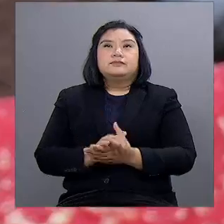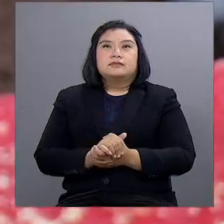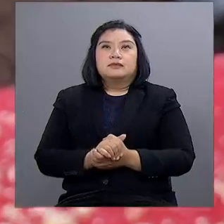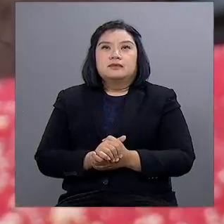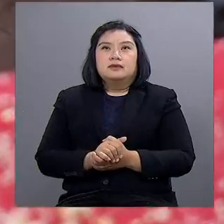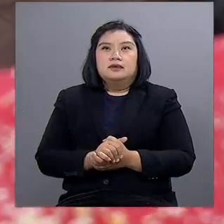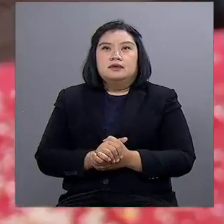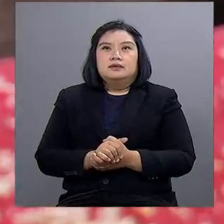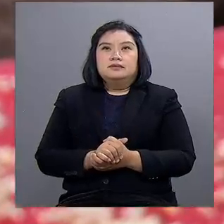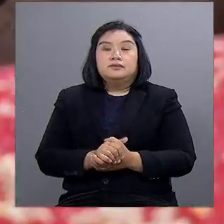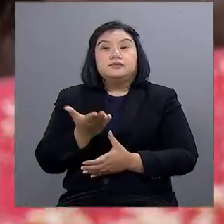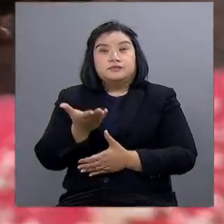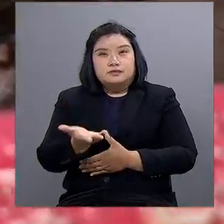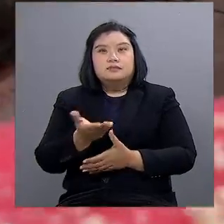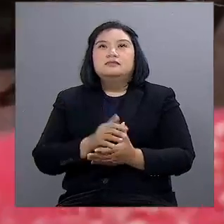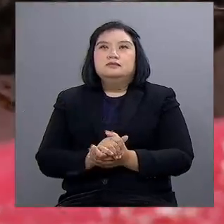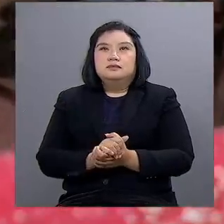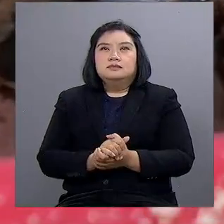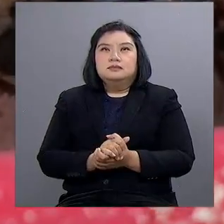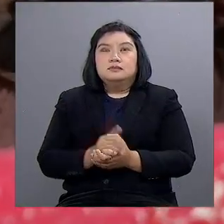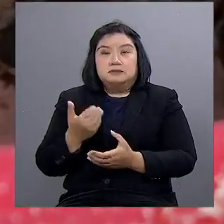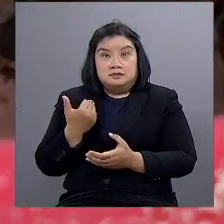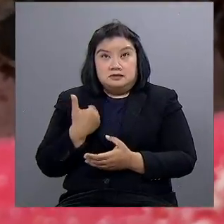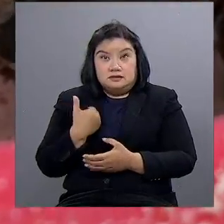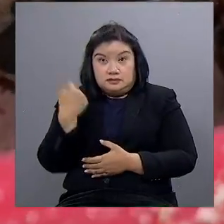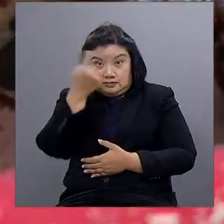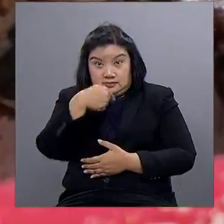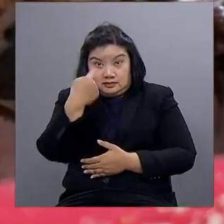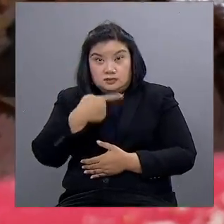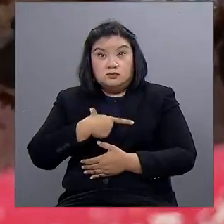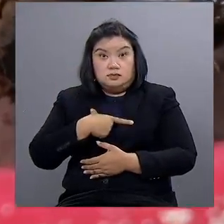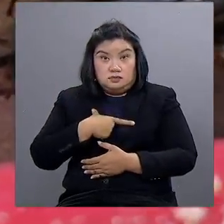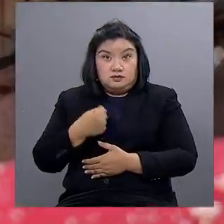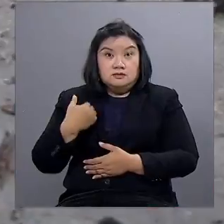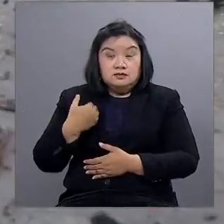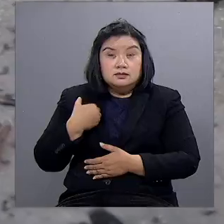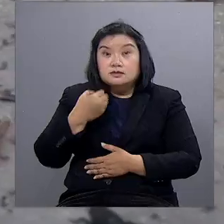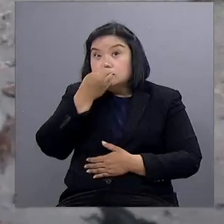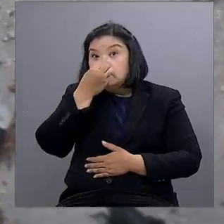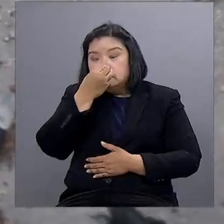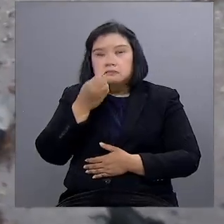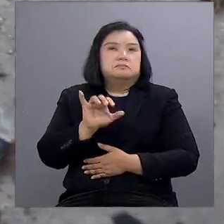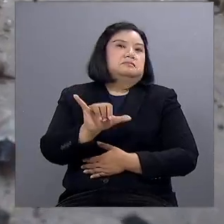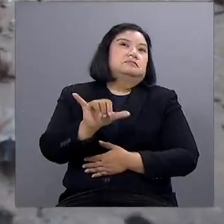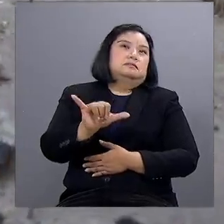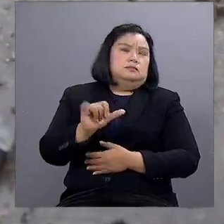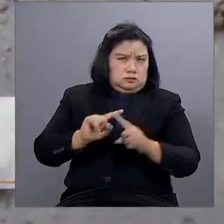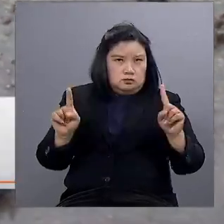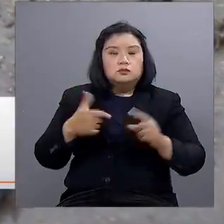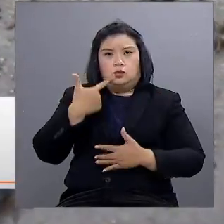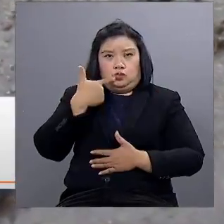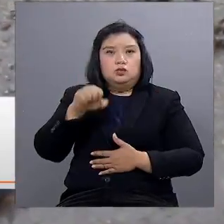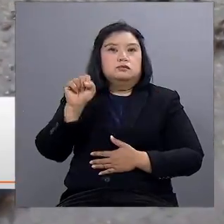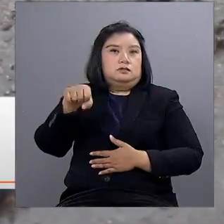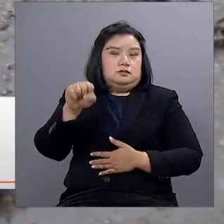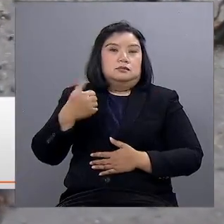จิ้งหรีดนะฮะมีใครชอบกินบ้างไหมครับคุณต๊อปพี่ปูเป้ครับ ยังไม่เคยเลยค่ะ อร่อยนะพูดเลย ทอด เ หรอฮะ คนที่ชอบ